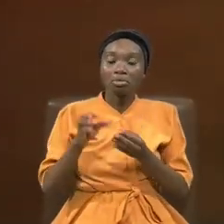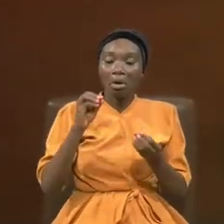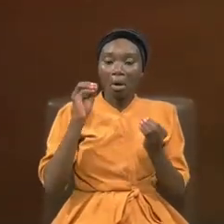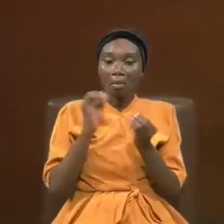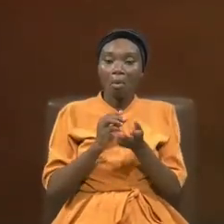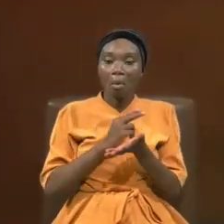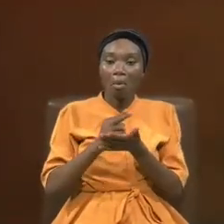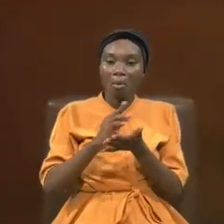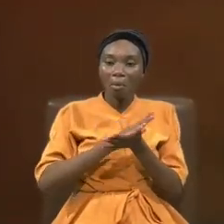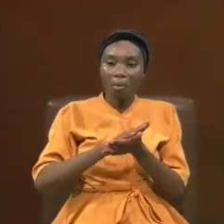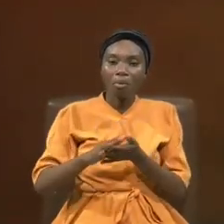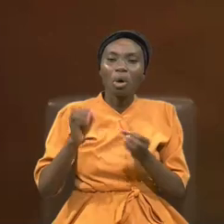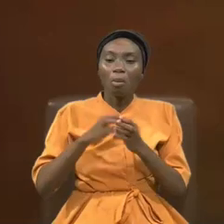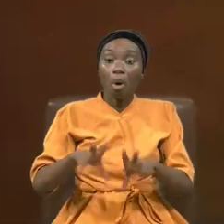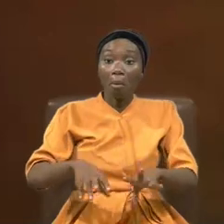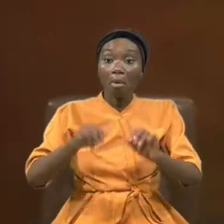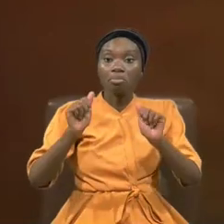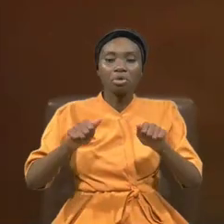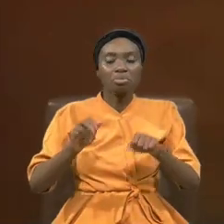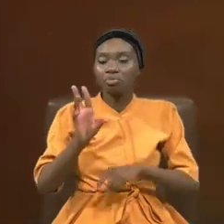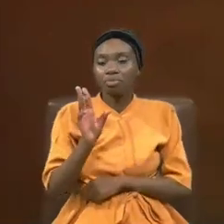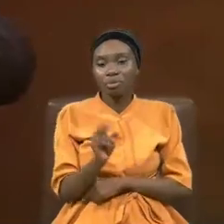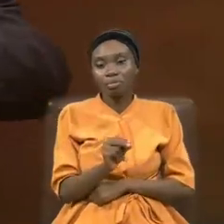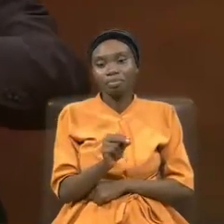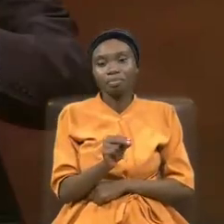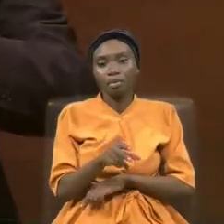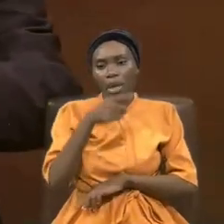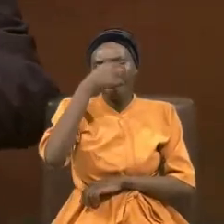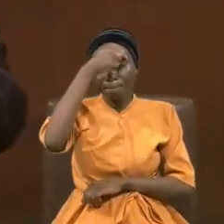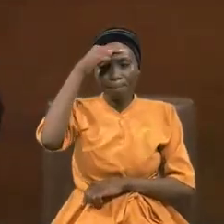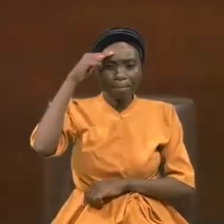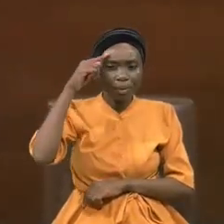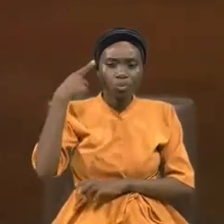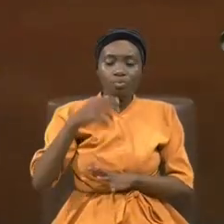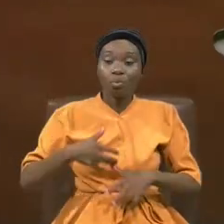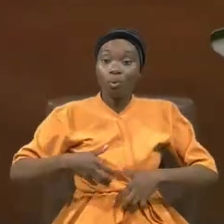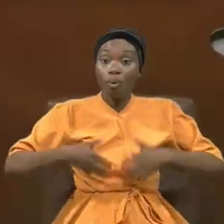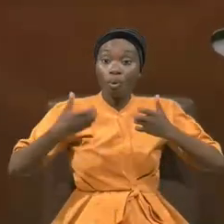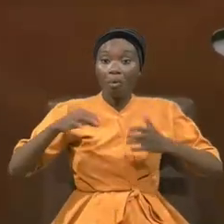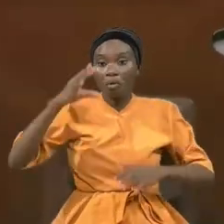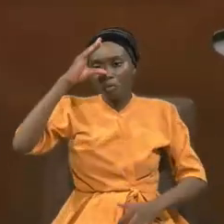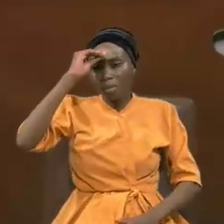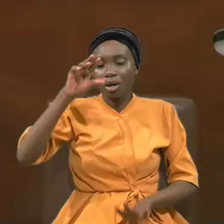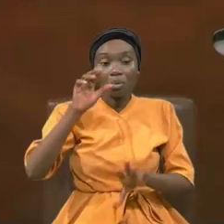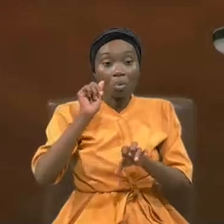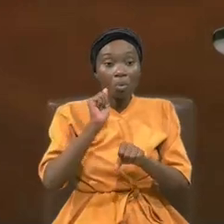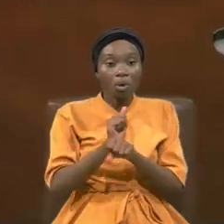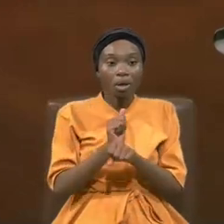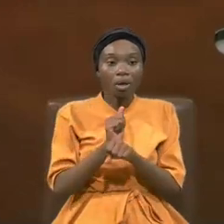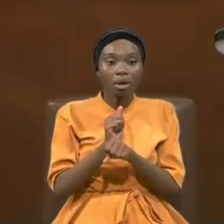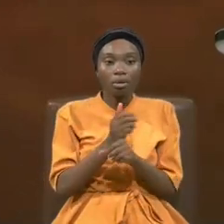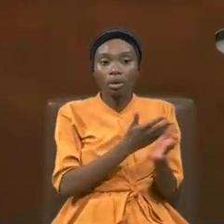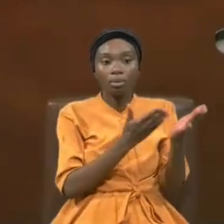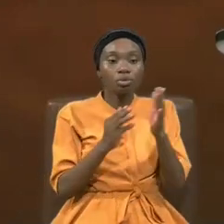saints, plus prêts pour l'enlèvement. Non, parce que la colère de l'homme n'accomplit